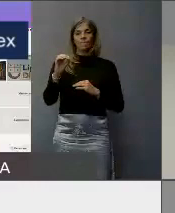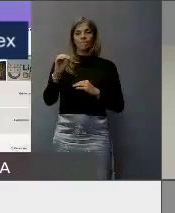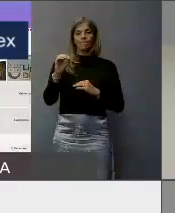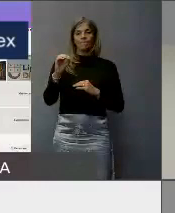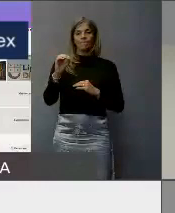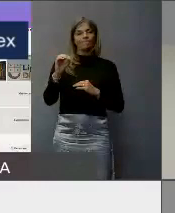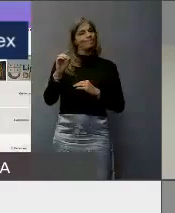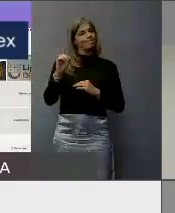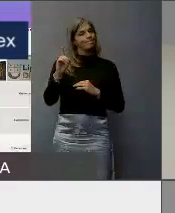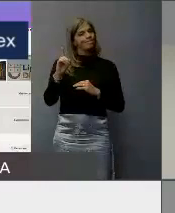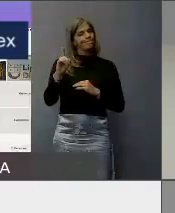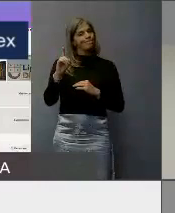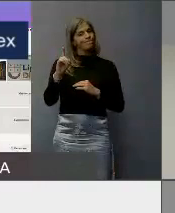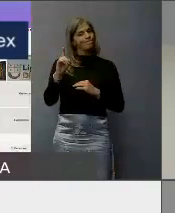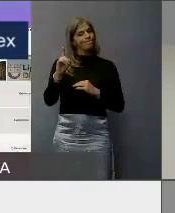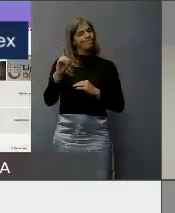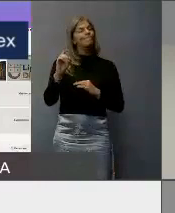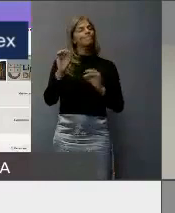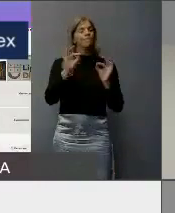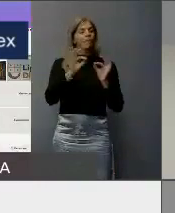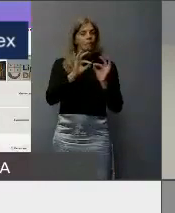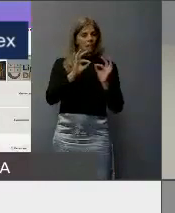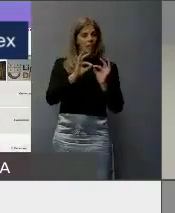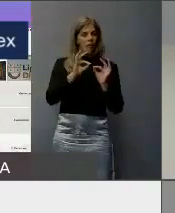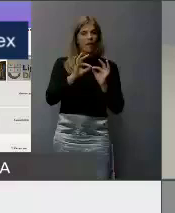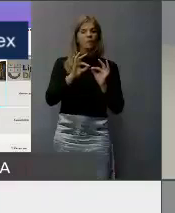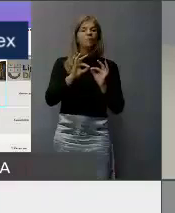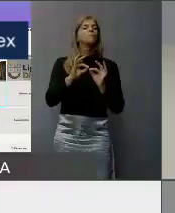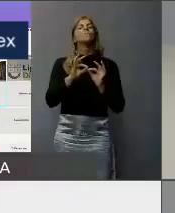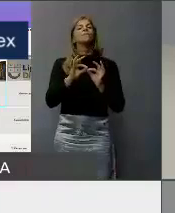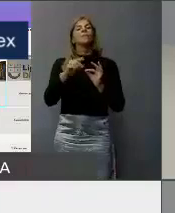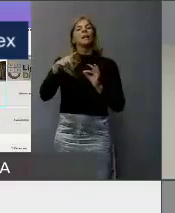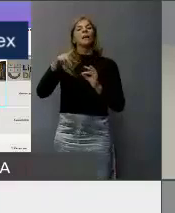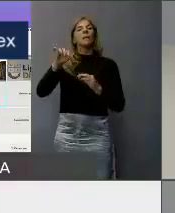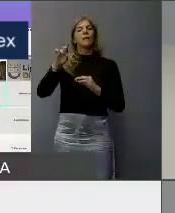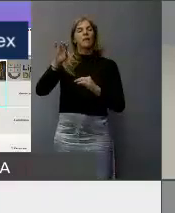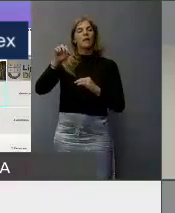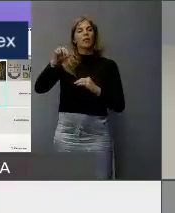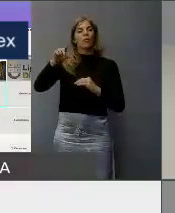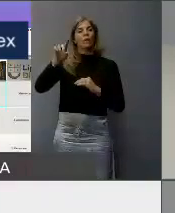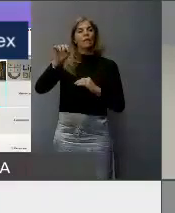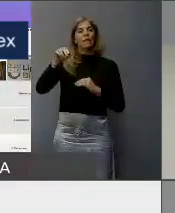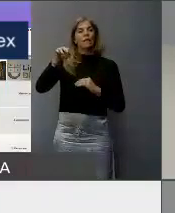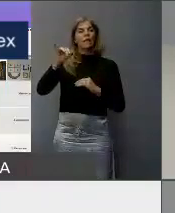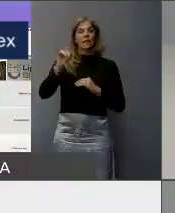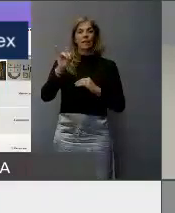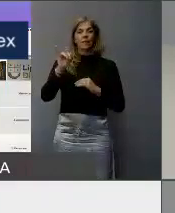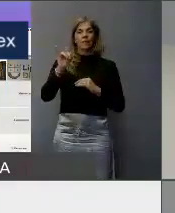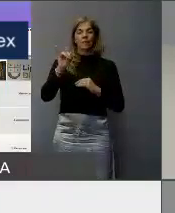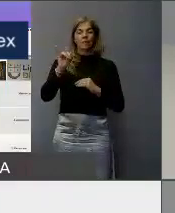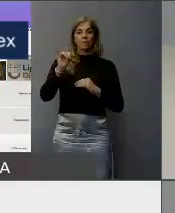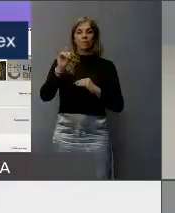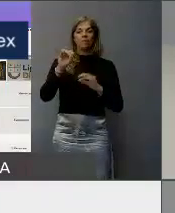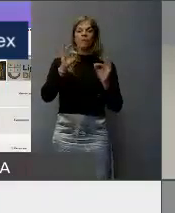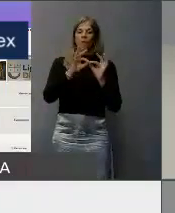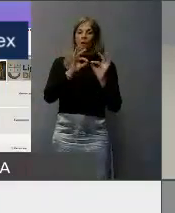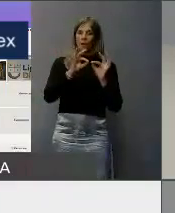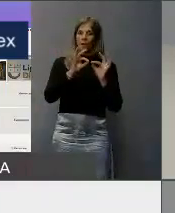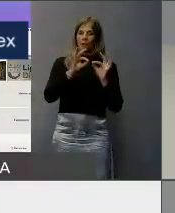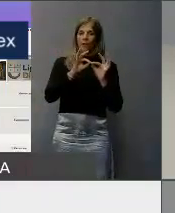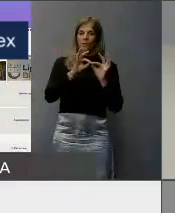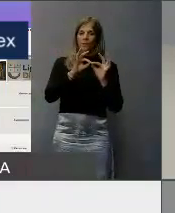consigliere pandolfo favorevole consigliere pirondini che vuole